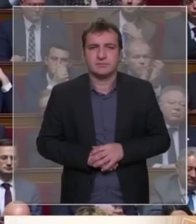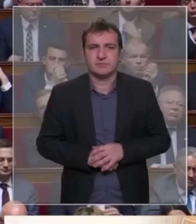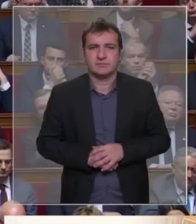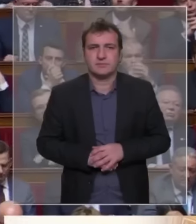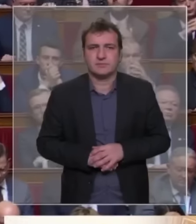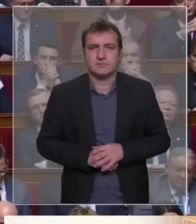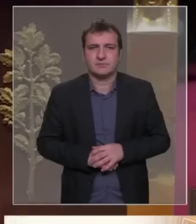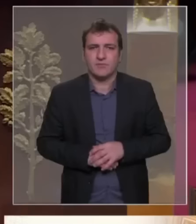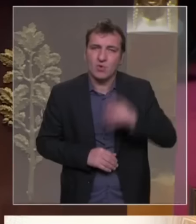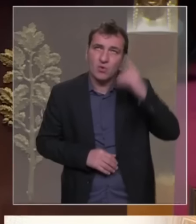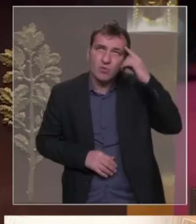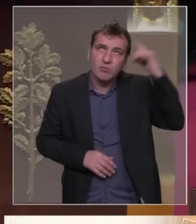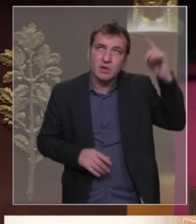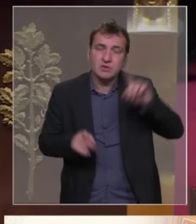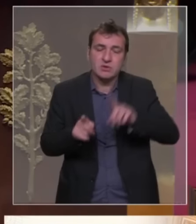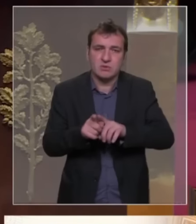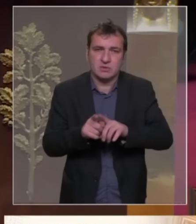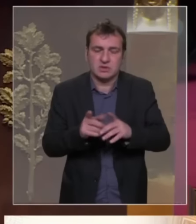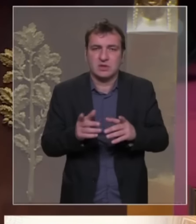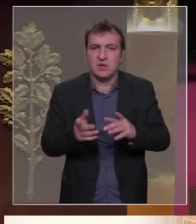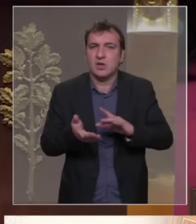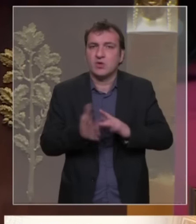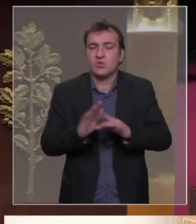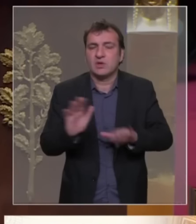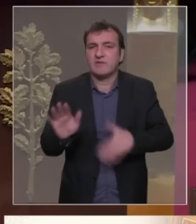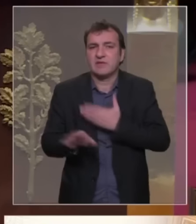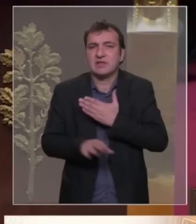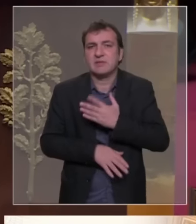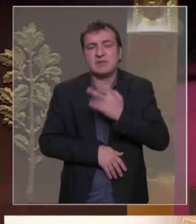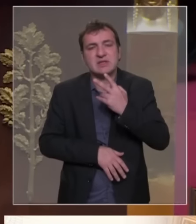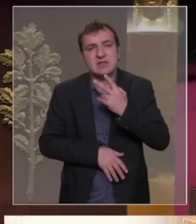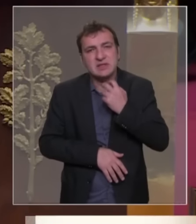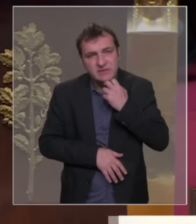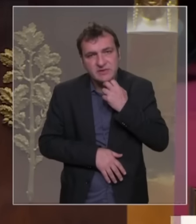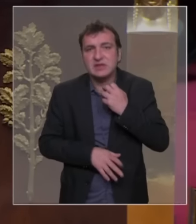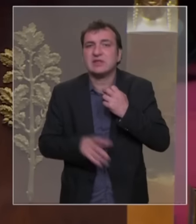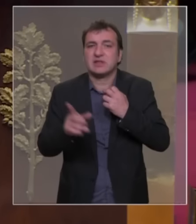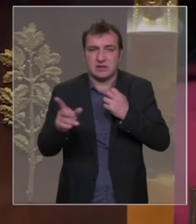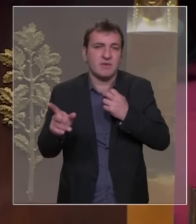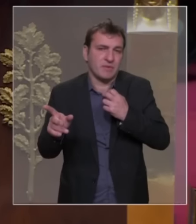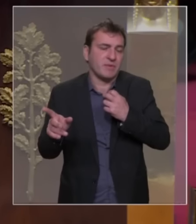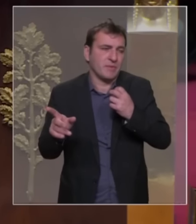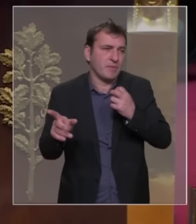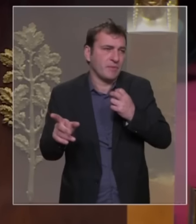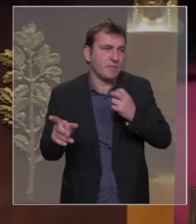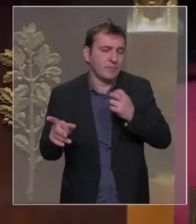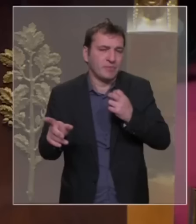Nous pensons aussi, je pense aussi à toutes les victimes civiles palestiniennes.